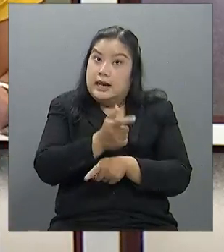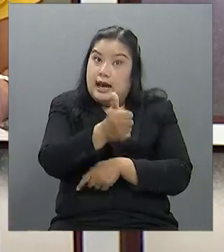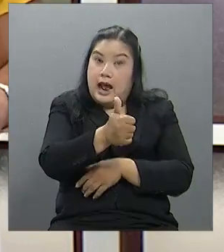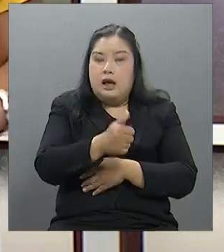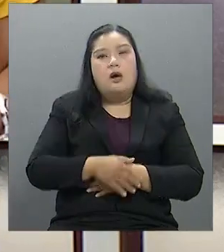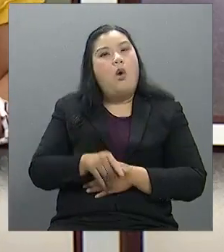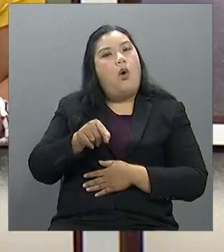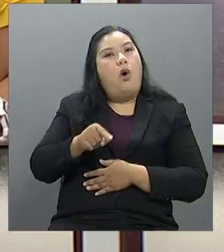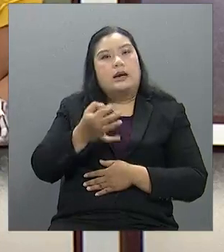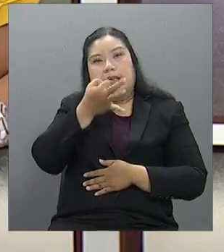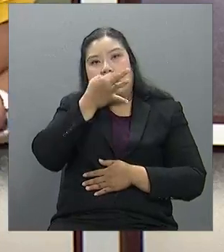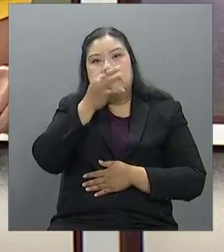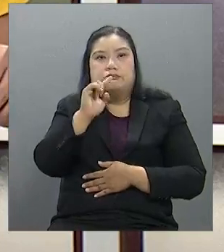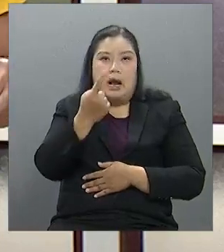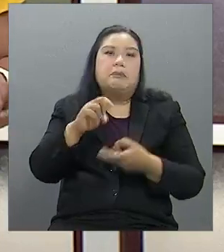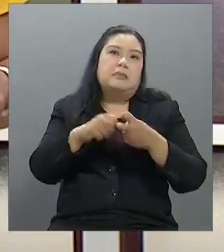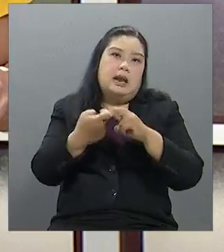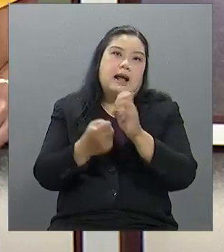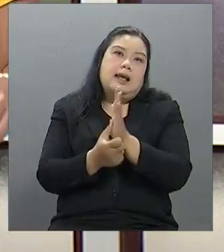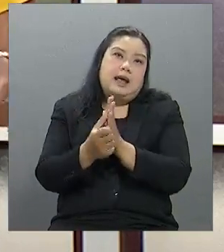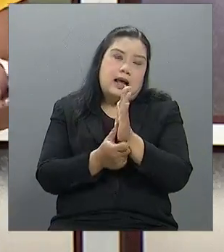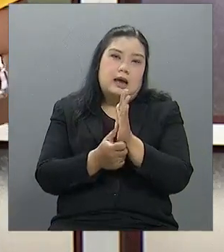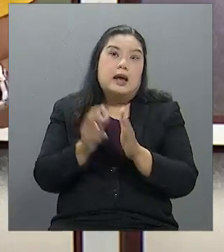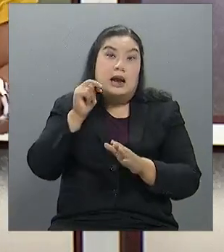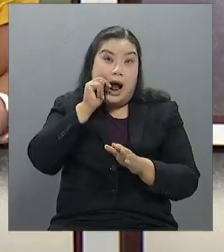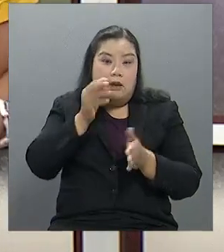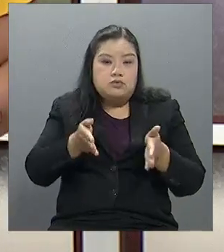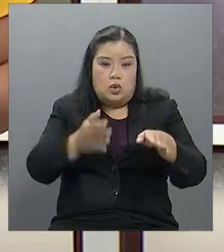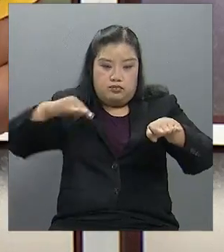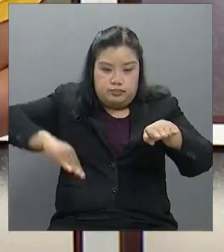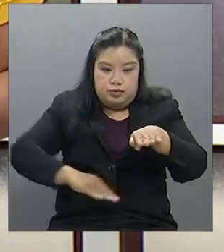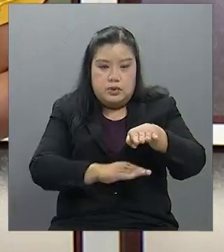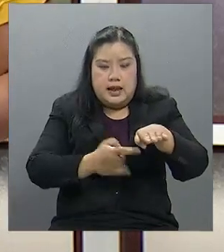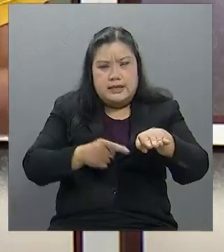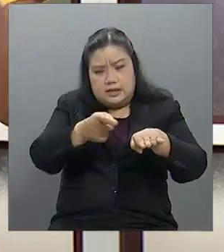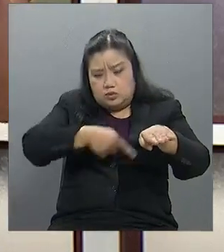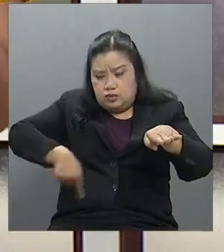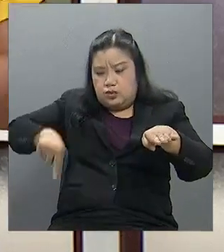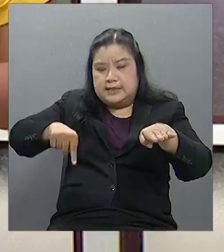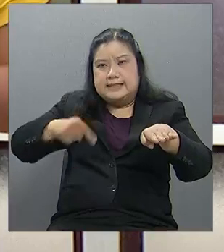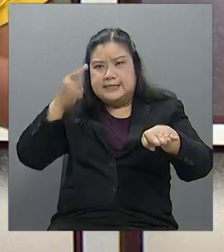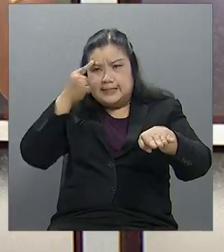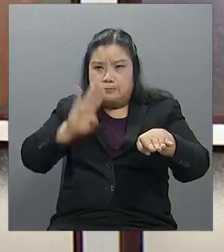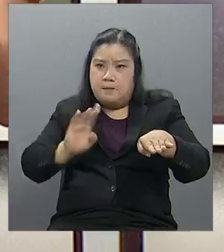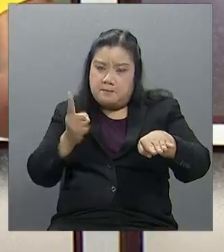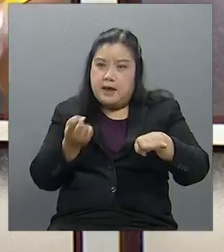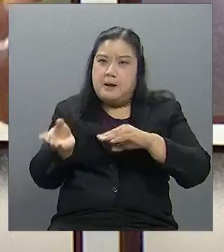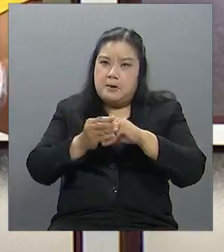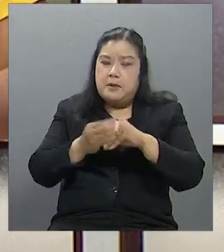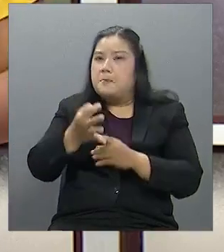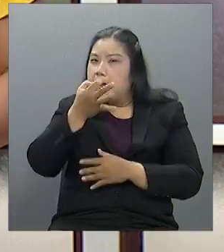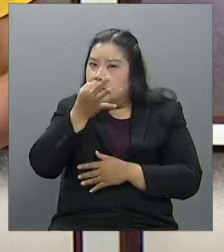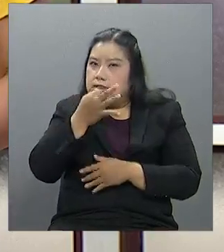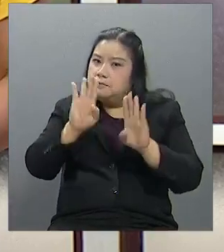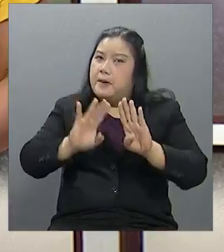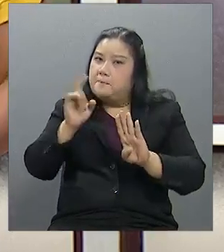การแก้ไขปัญหานะคะถึงแม้ว่าน้ำจะกัดเซาะแต่ก็ลองหาที่ทางซิดูซิว่าสามารถจะสร้างอาชีพหรือว่าทำอะไรให้มันงอกเง